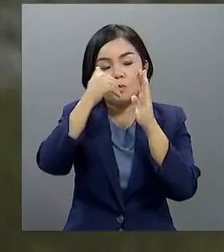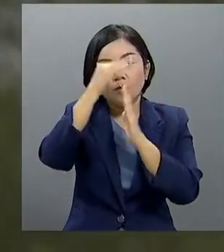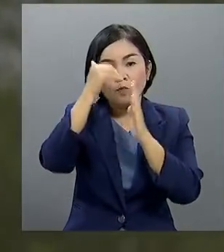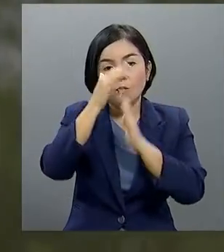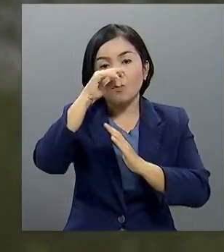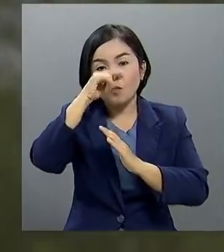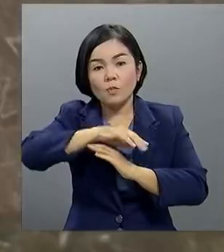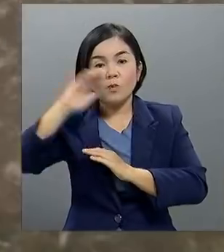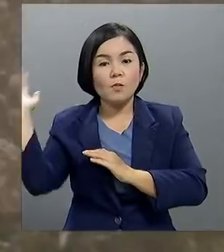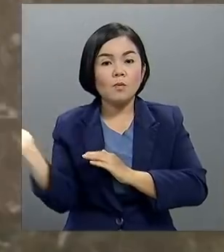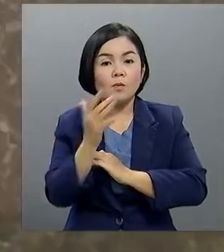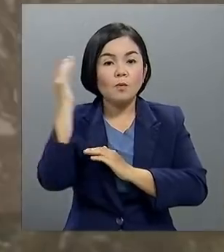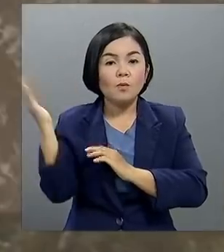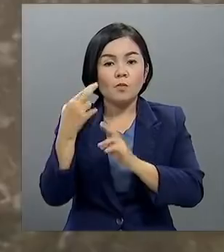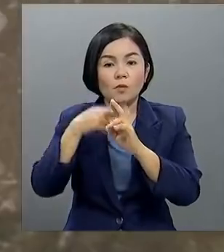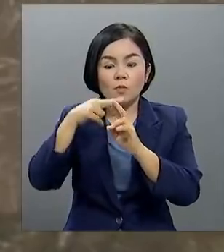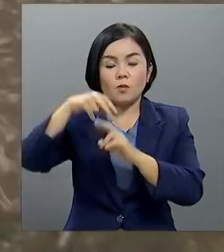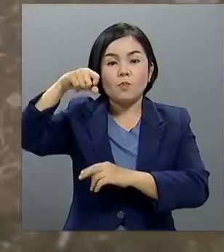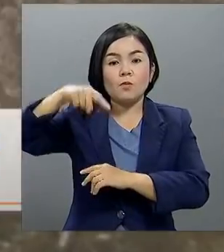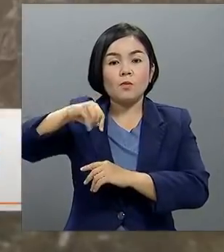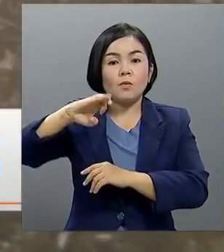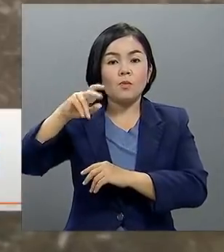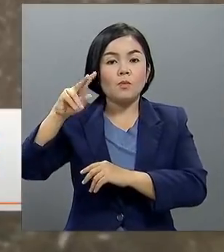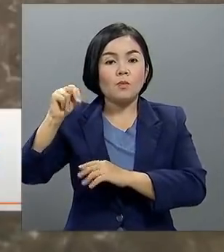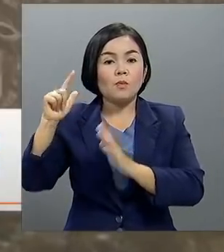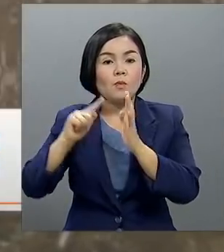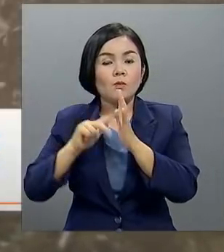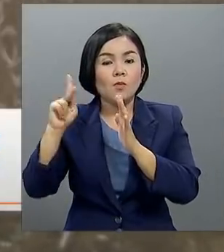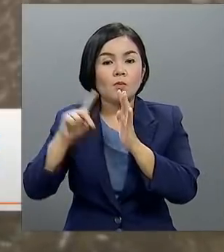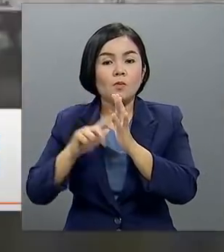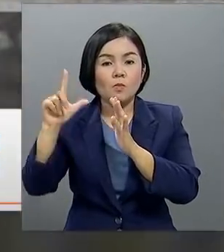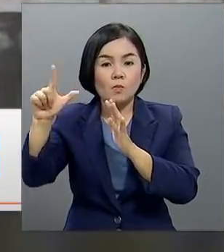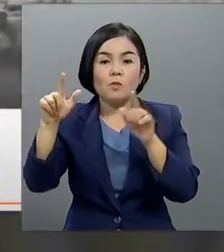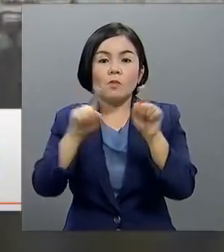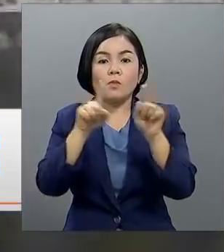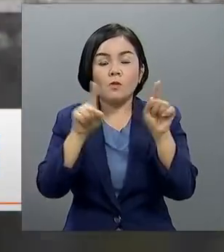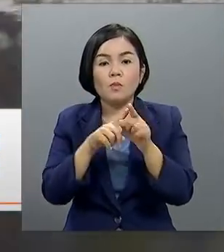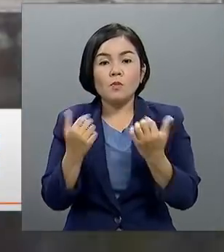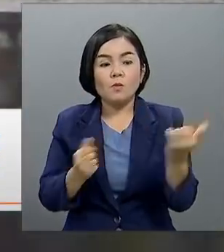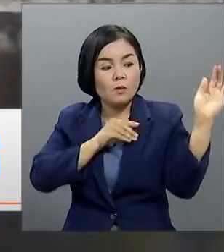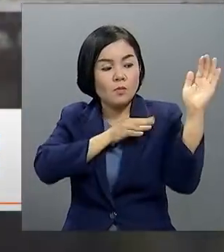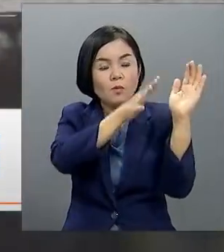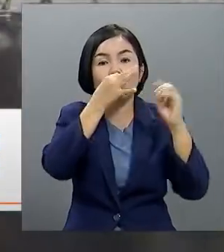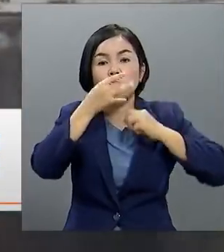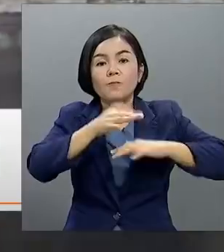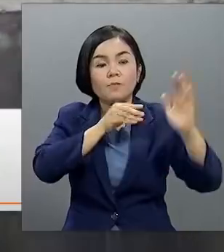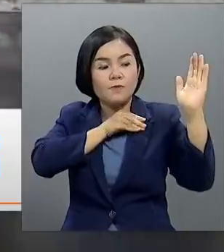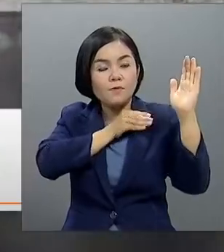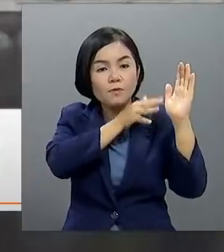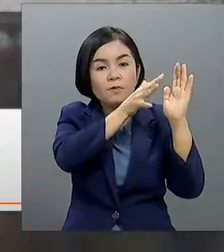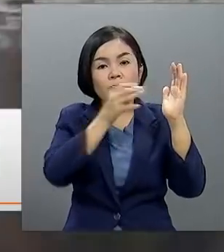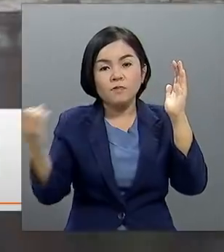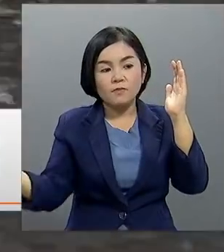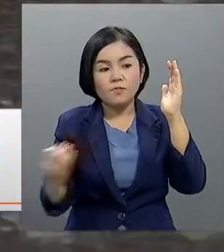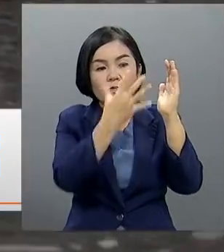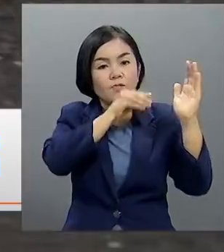ชันซินลากูครับประกอบกับมรสุมตะวันตกเฉียงใต้ที่พัดปกคลุมทะเลอันดามันประเทศไทยและอ่าวไทยมีก